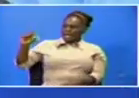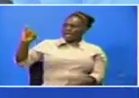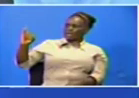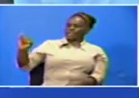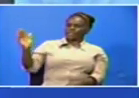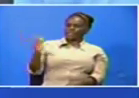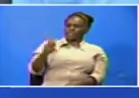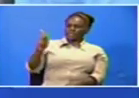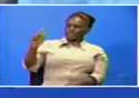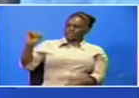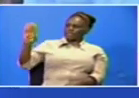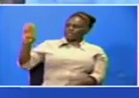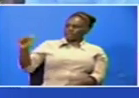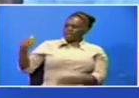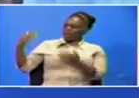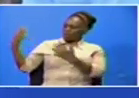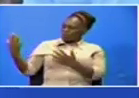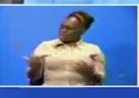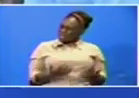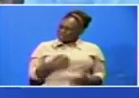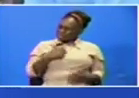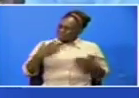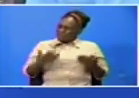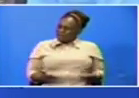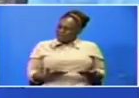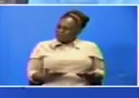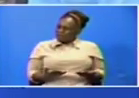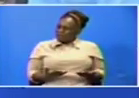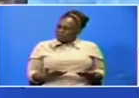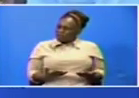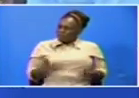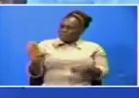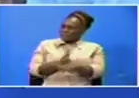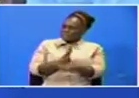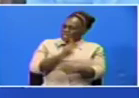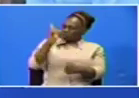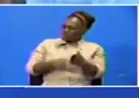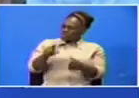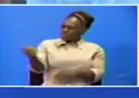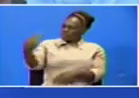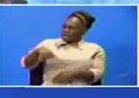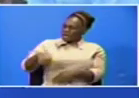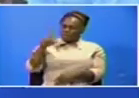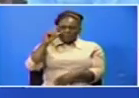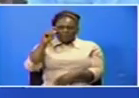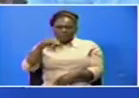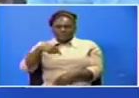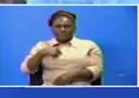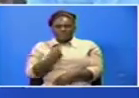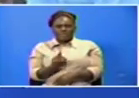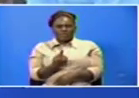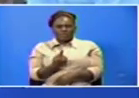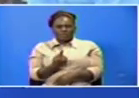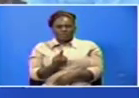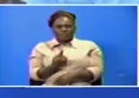karibu sana Mombasa. Asante mama. Wajihisi vipi Mombasa? Tueleze labda shughuli ni ipi ambayo imekuleta wakati huu? Mimi najisikia amani tu